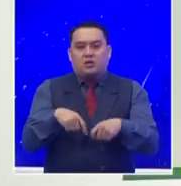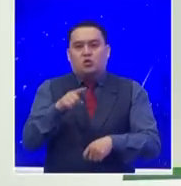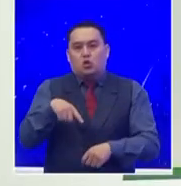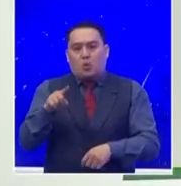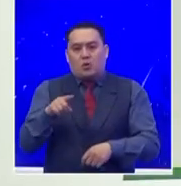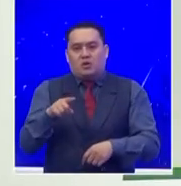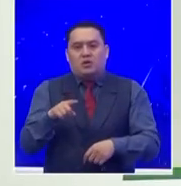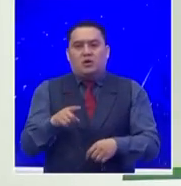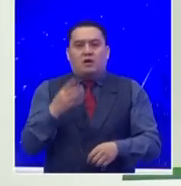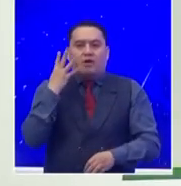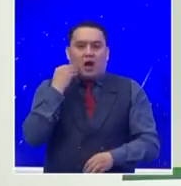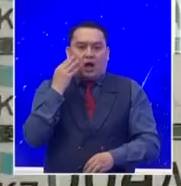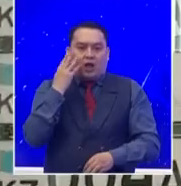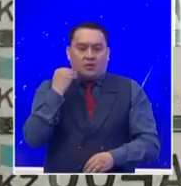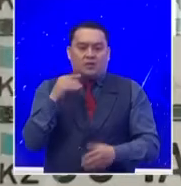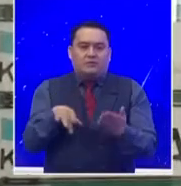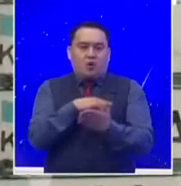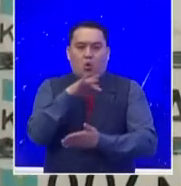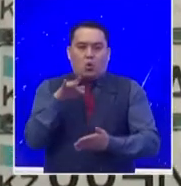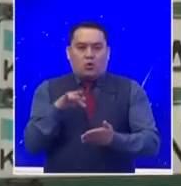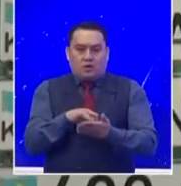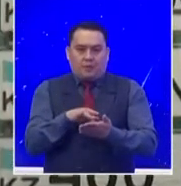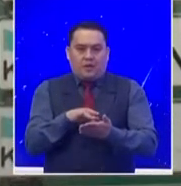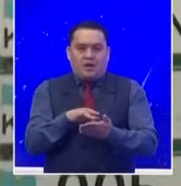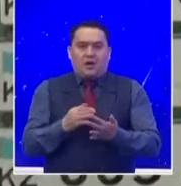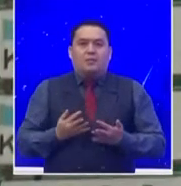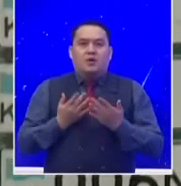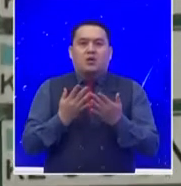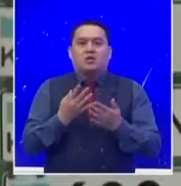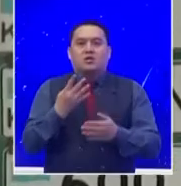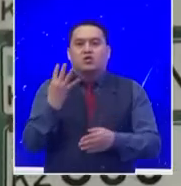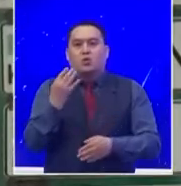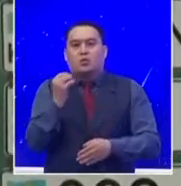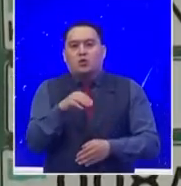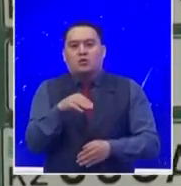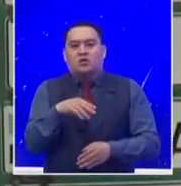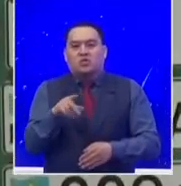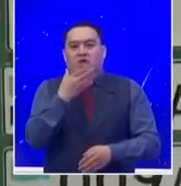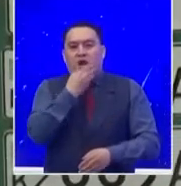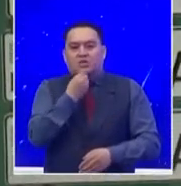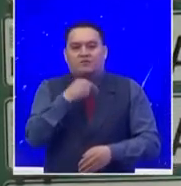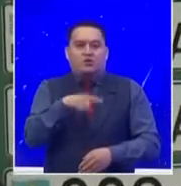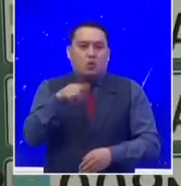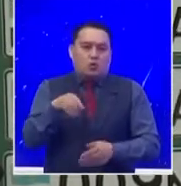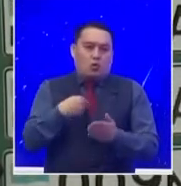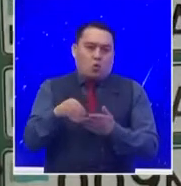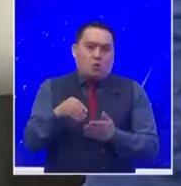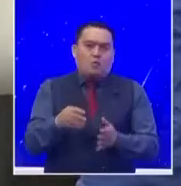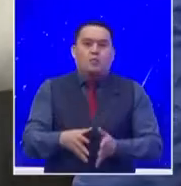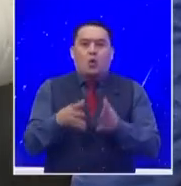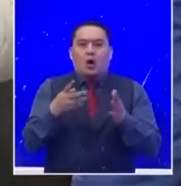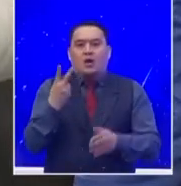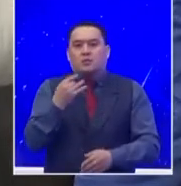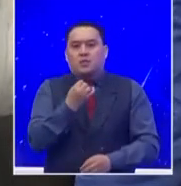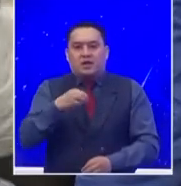знаков повышенного спроса является мегаполис Алматы. Здесь приобрели более 4,5 тысячи красивых номеров на сумму более